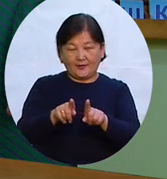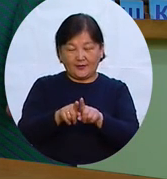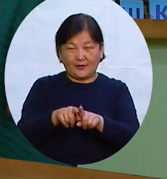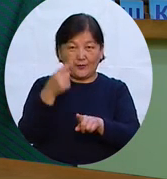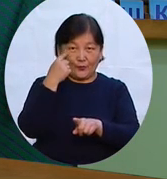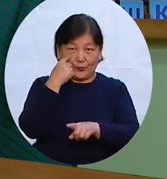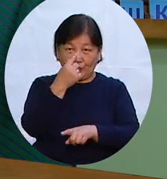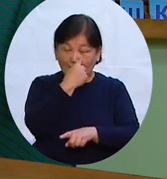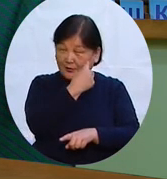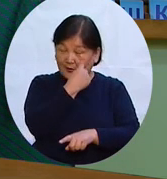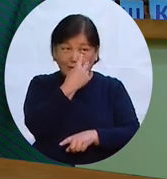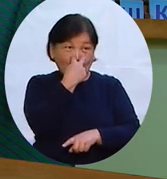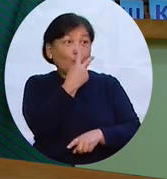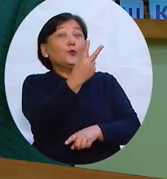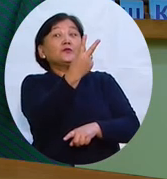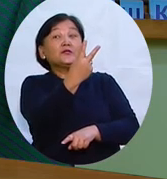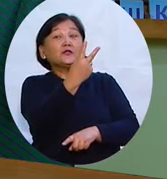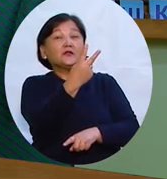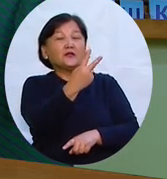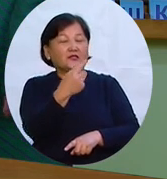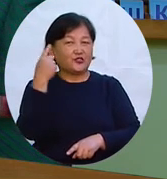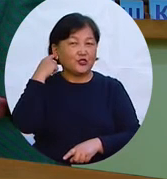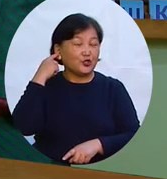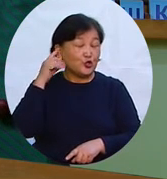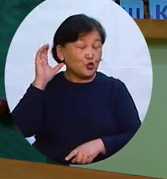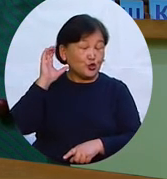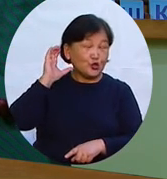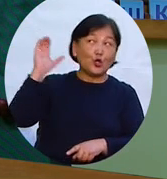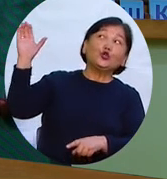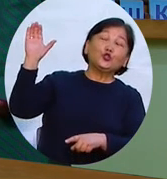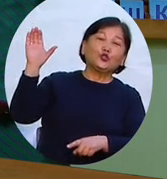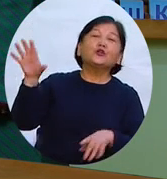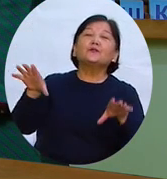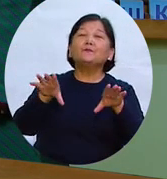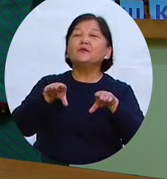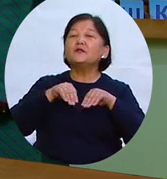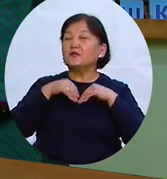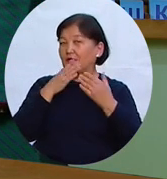нүдэнд үзэгдтэл жихэнд сонсогдтол ингэж дүрсэлж болдог байх нэ.